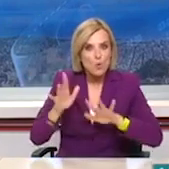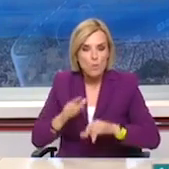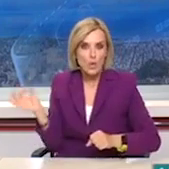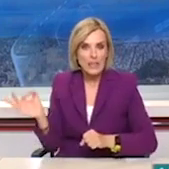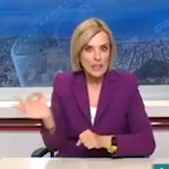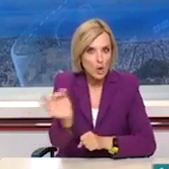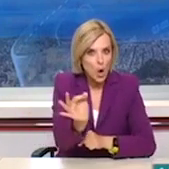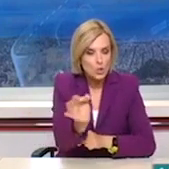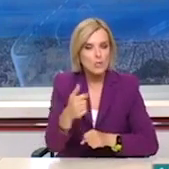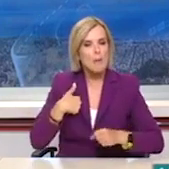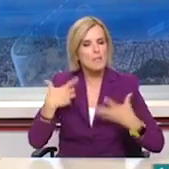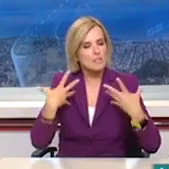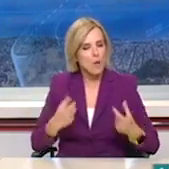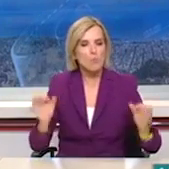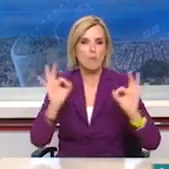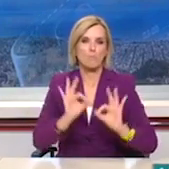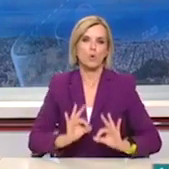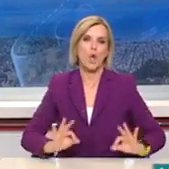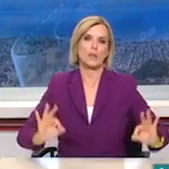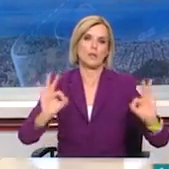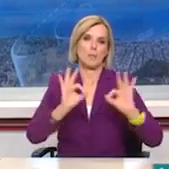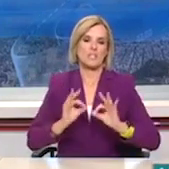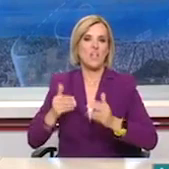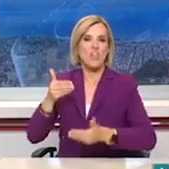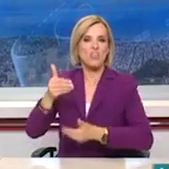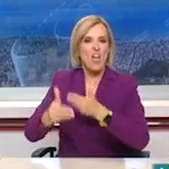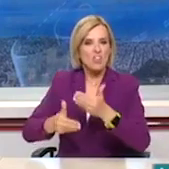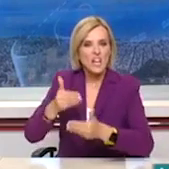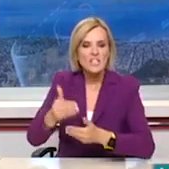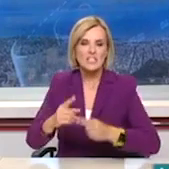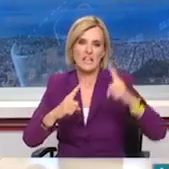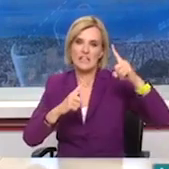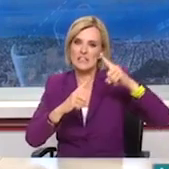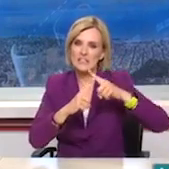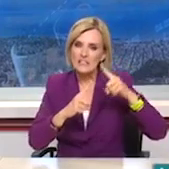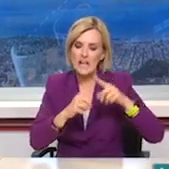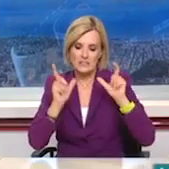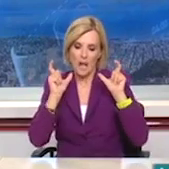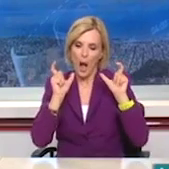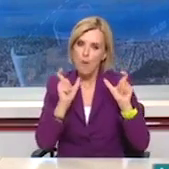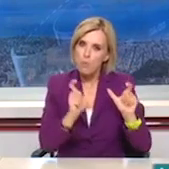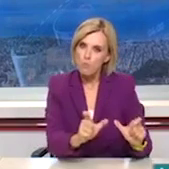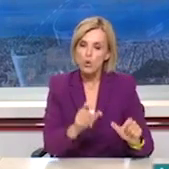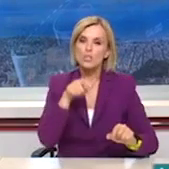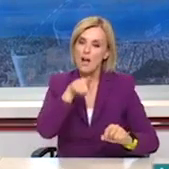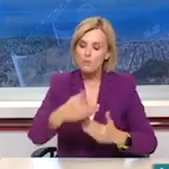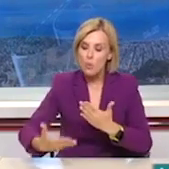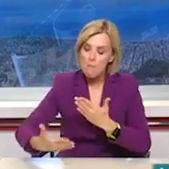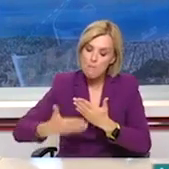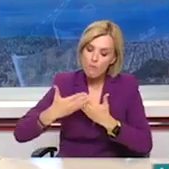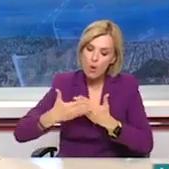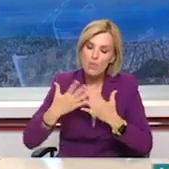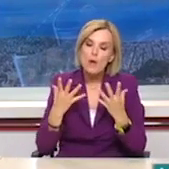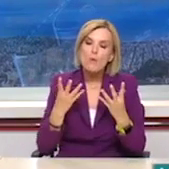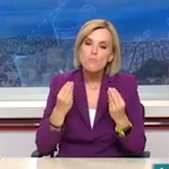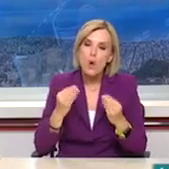Διαδικασίες ιχνηλάτησης, παρέμβασης, απομόνωσης είναι σημαντικές και σε αυτές μας βοήθησε πάρα πολύ και θα μας